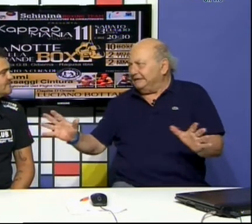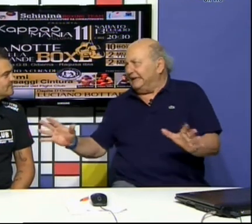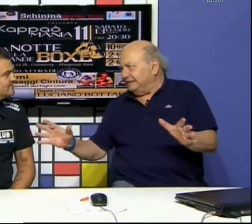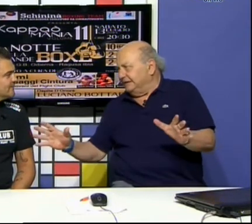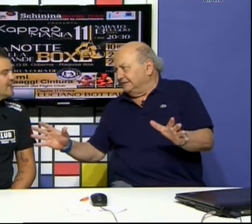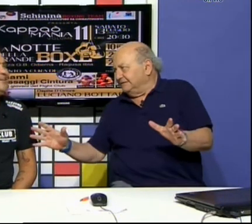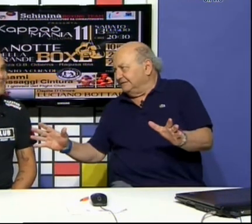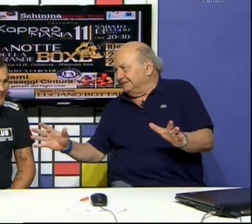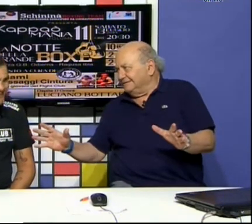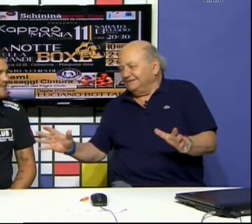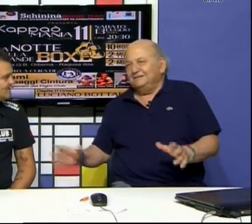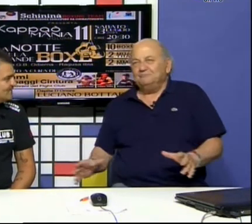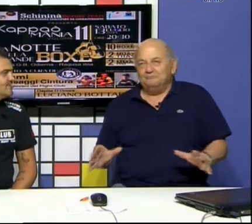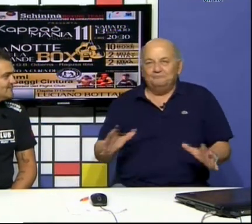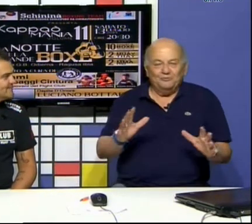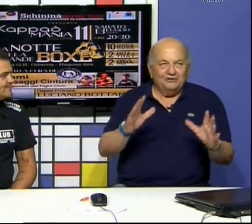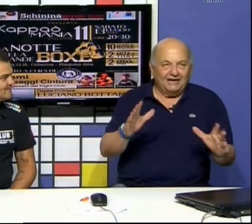anche un cantante. Sì.